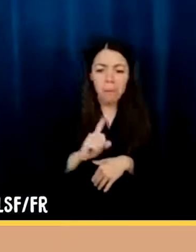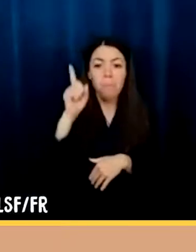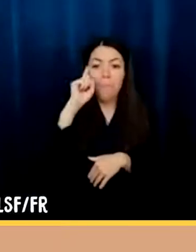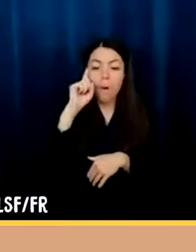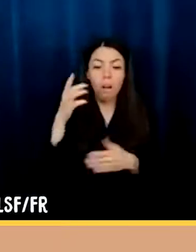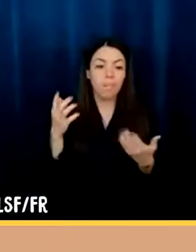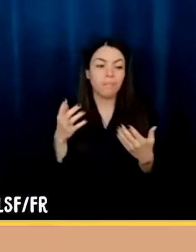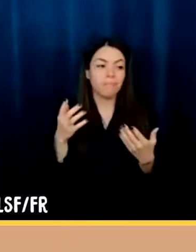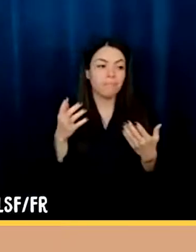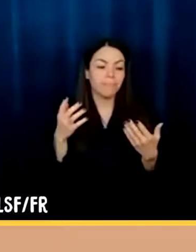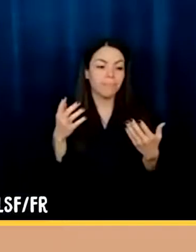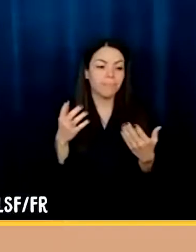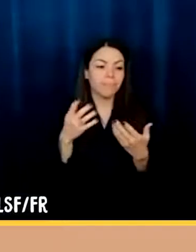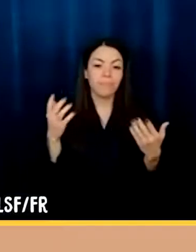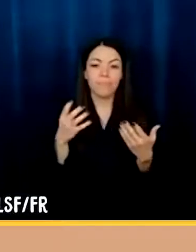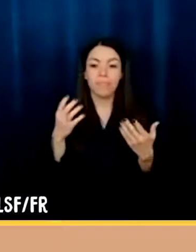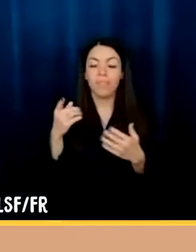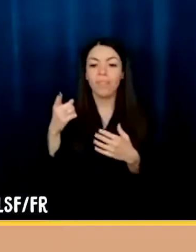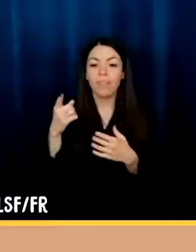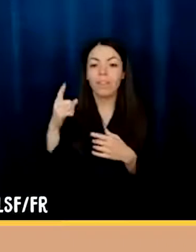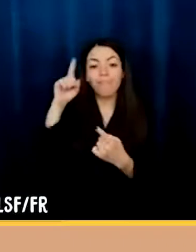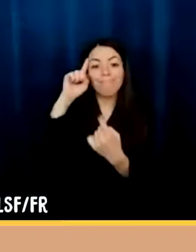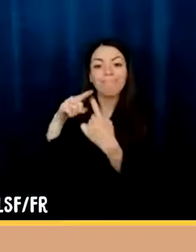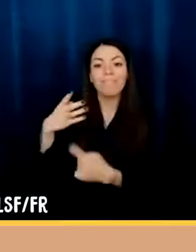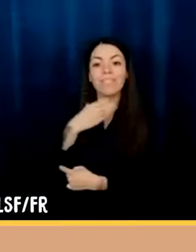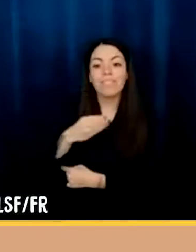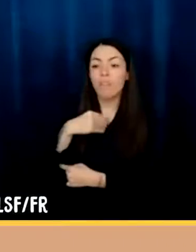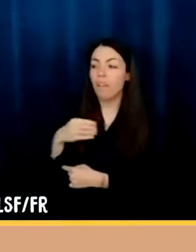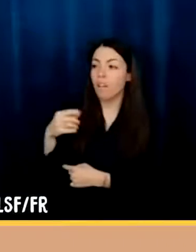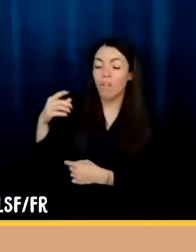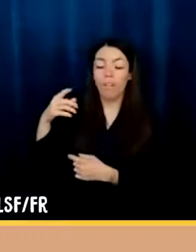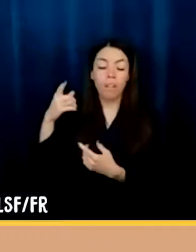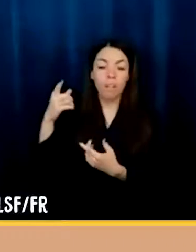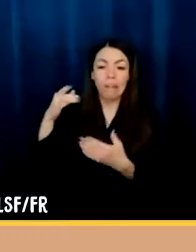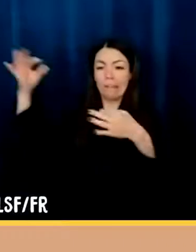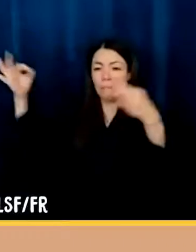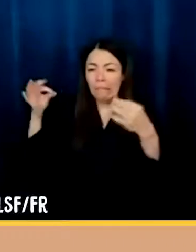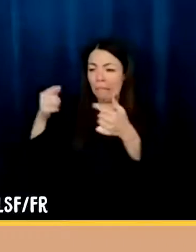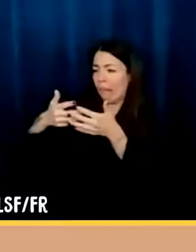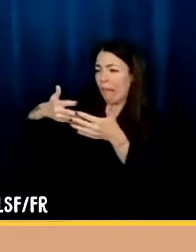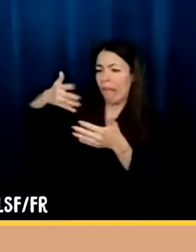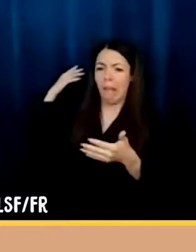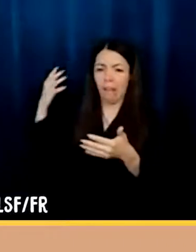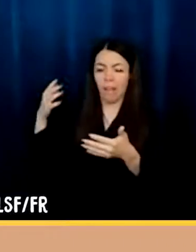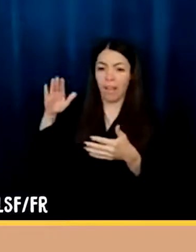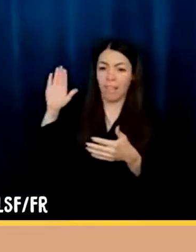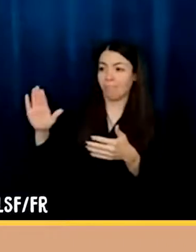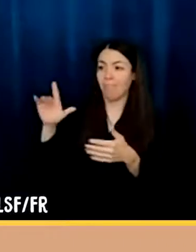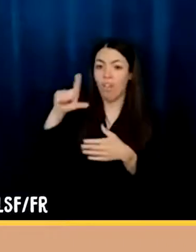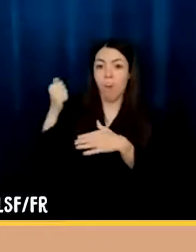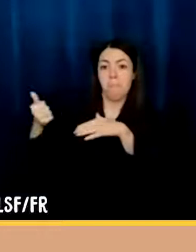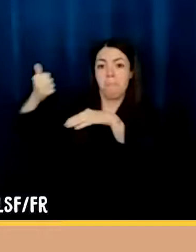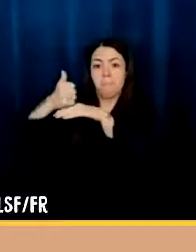aussi... aussi machiste, aussi misogyne durant des siècles, les hommes en ont souffert aussi. Donc finalement, ce n'est